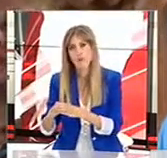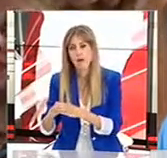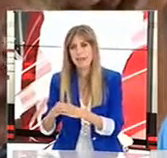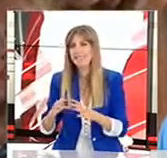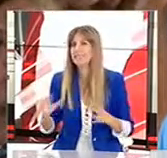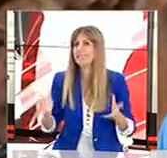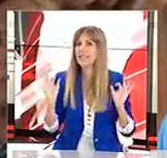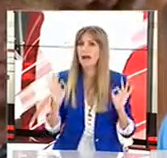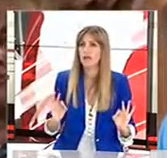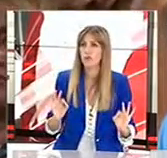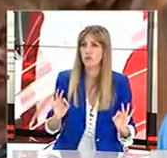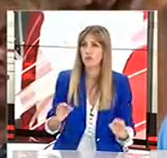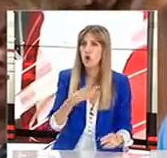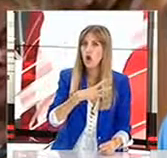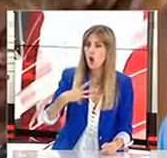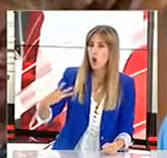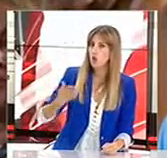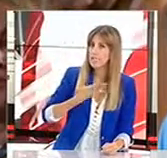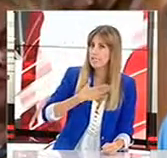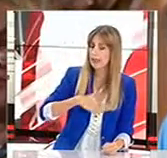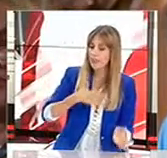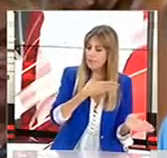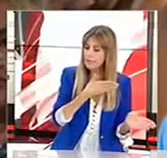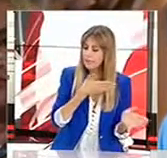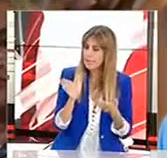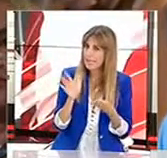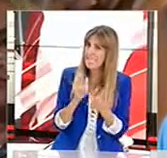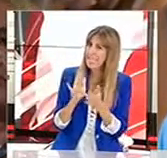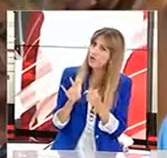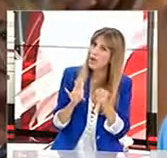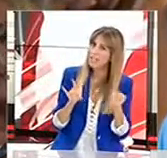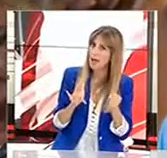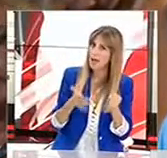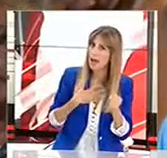να κοιτάξει και προς τα κέντρο-αριστερά και στη βάση ψηφοφόρων του.